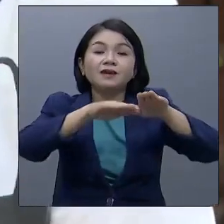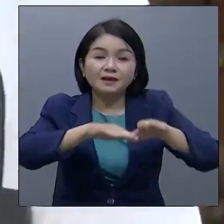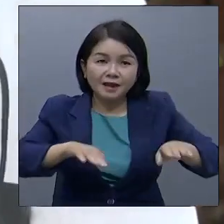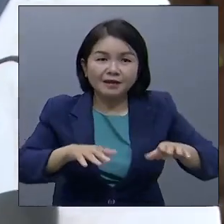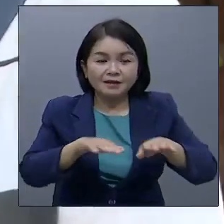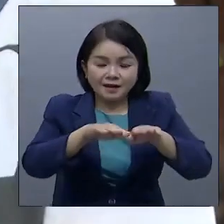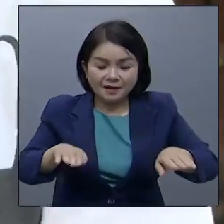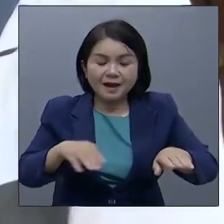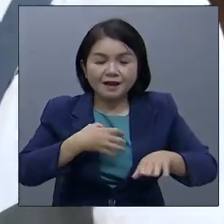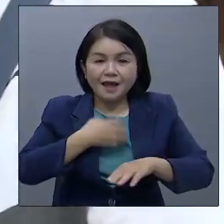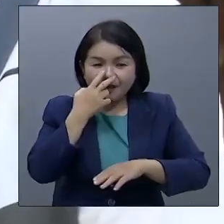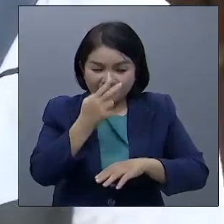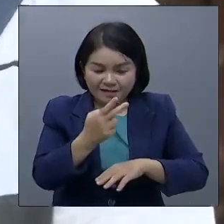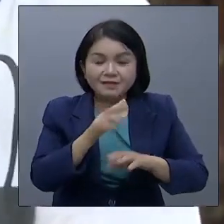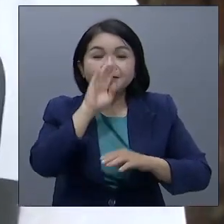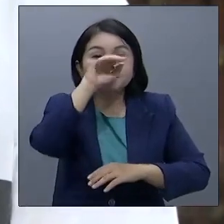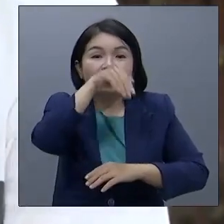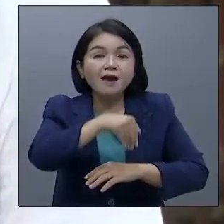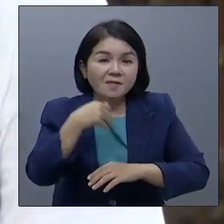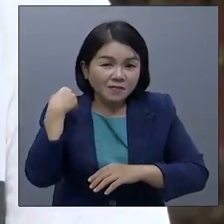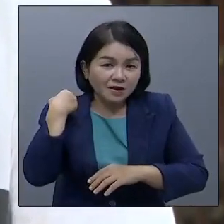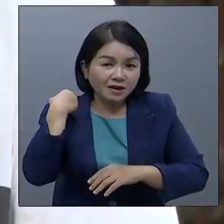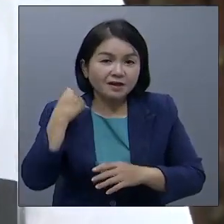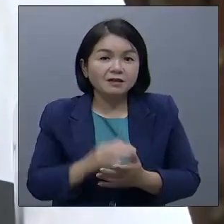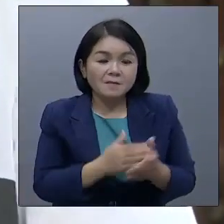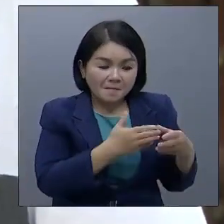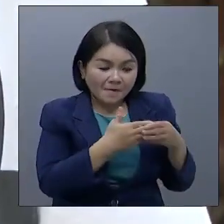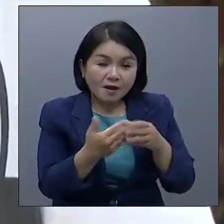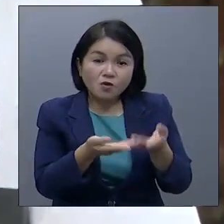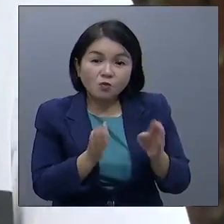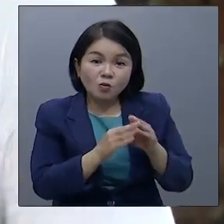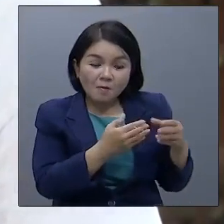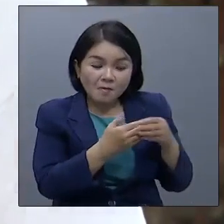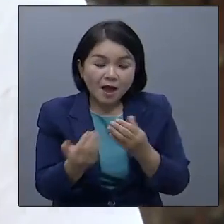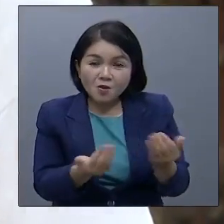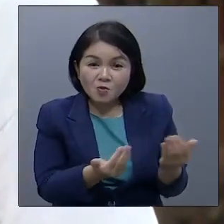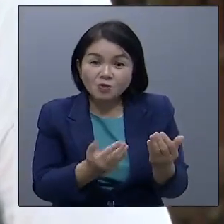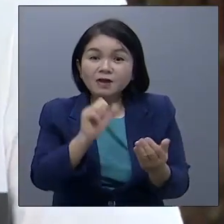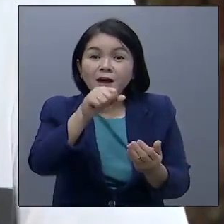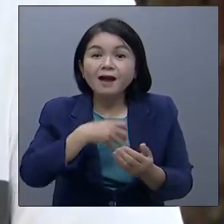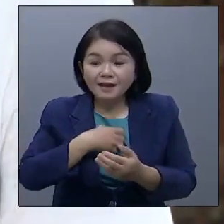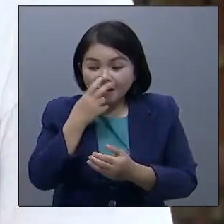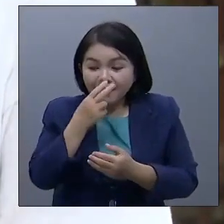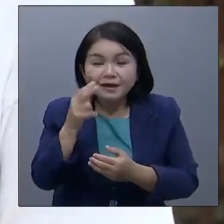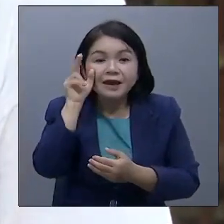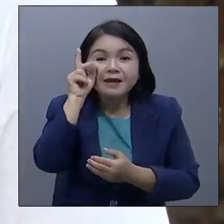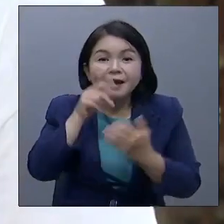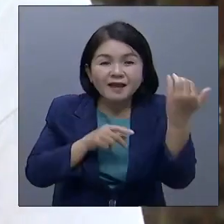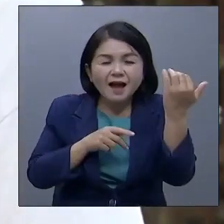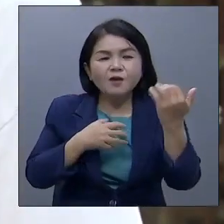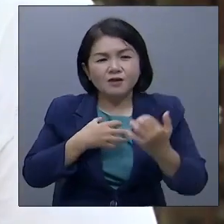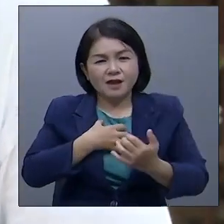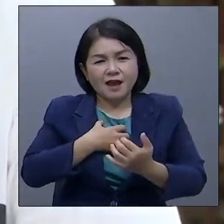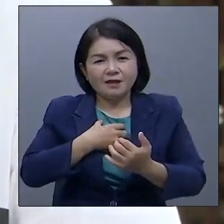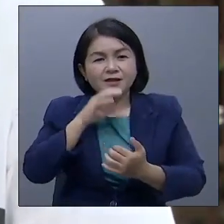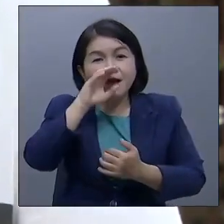ากเห็นช้างอย่างเงี้ยค่ะ ที่พาลูกพาครอบครัวมาวันนี้ก็เพราะว่า ค่ะก็เห็นข่าวสารอยากให้แกแบบรีบๆก